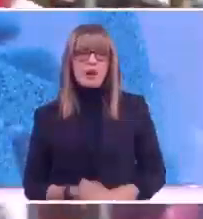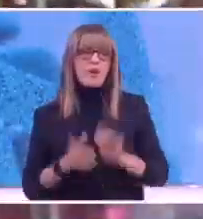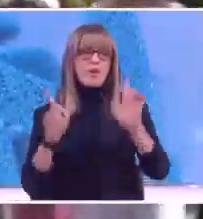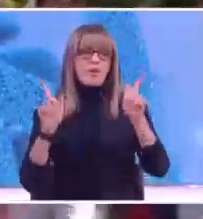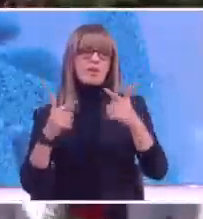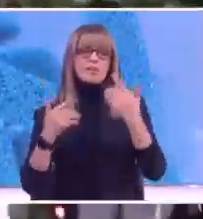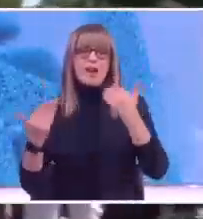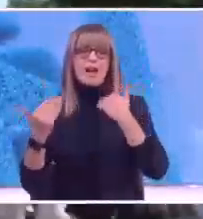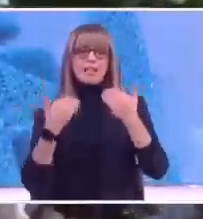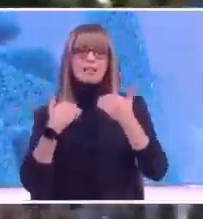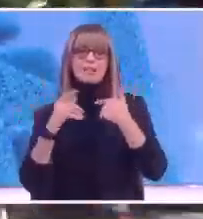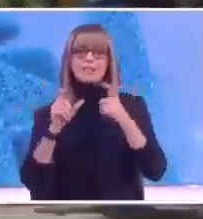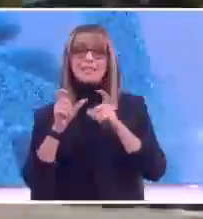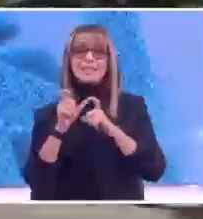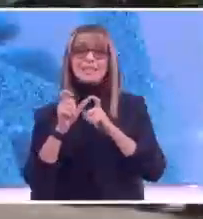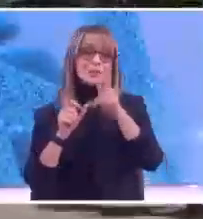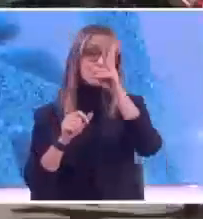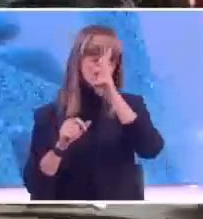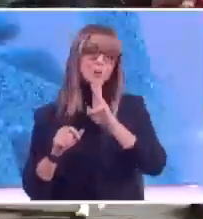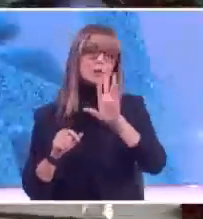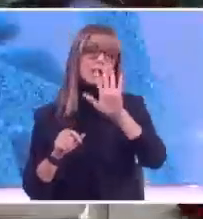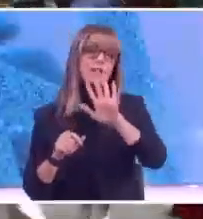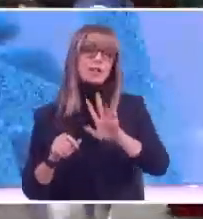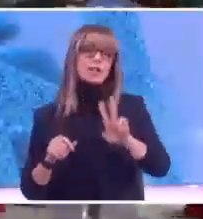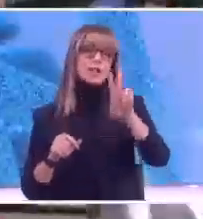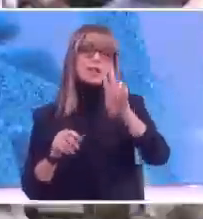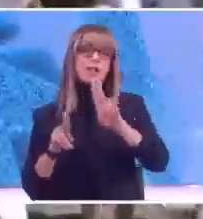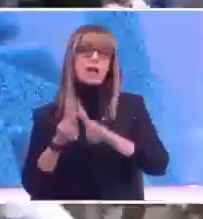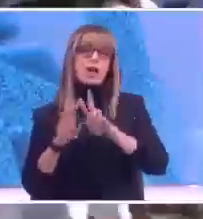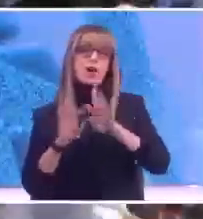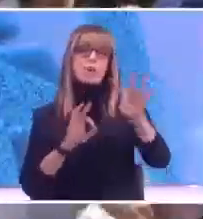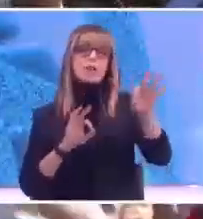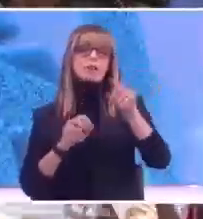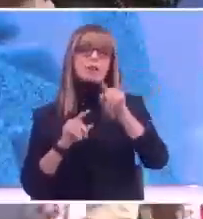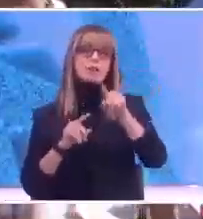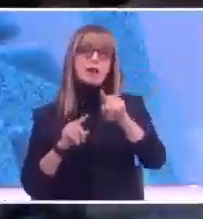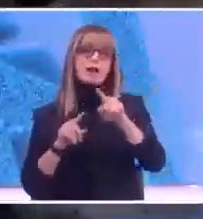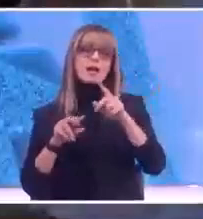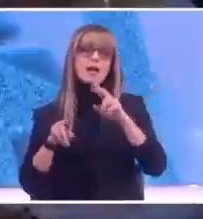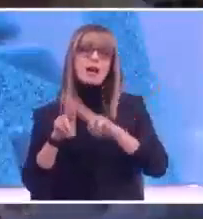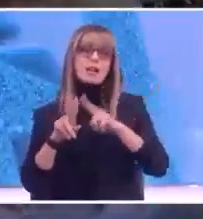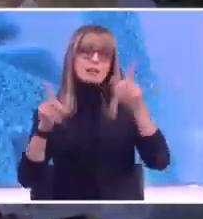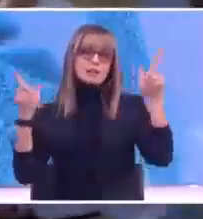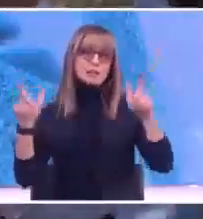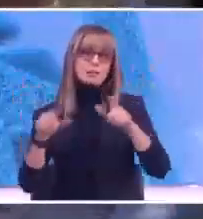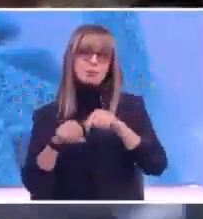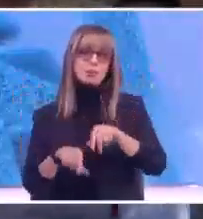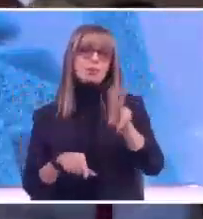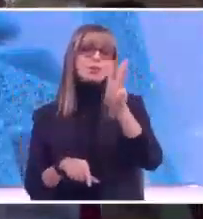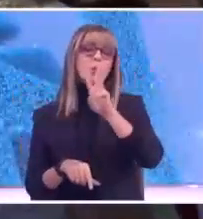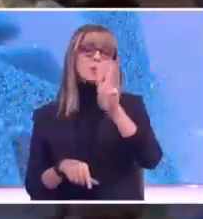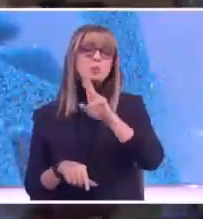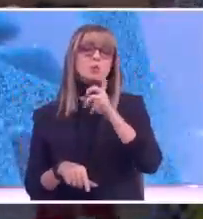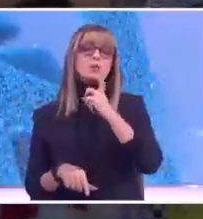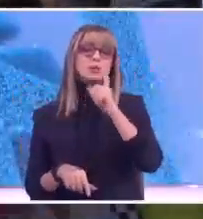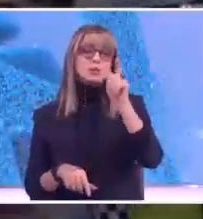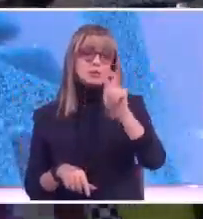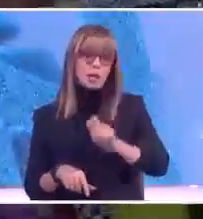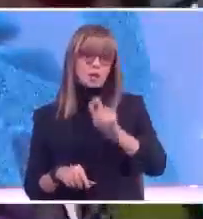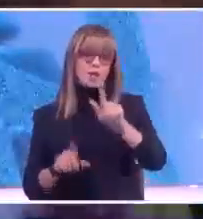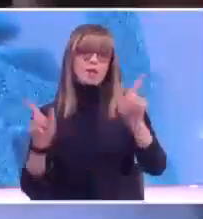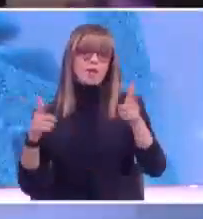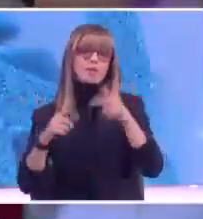Festivalin adresi Sydney'in 357 kilometre batısındaki Parks kasabasıydı. Bu yıl 30.sü düzenlenen